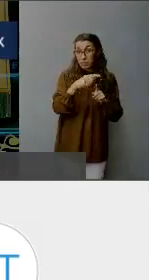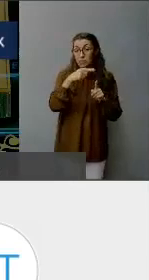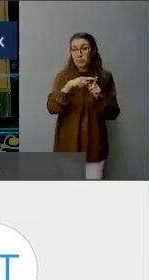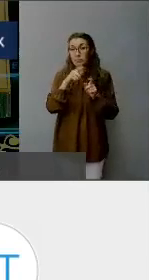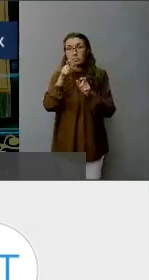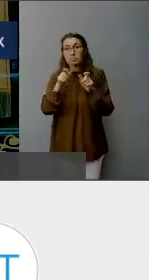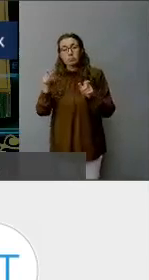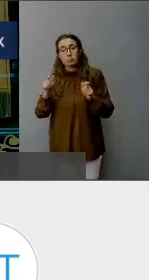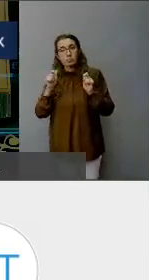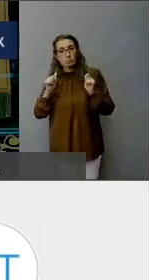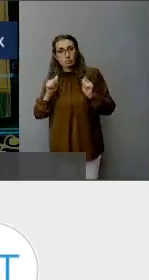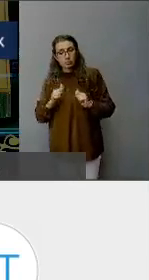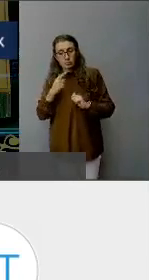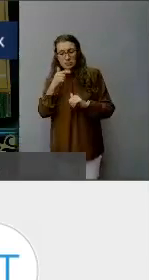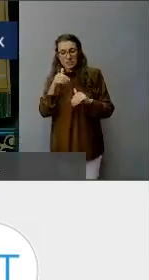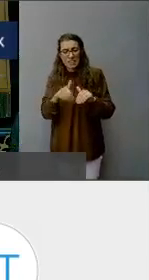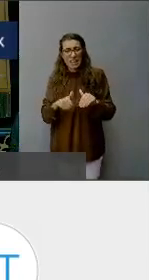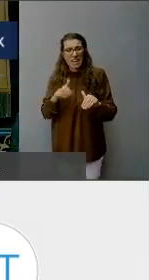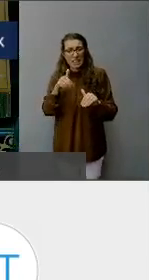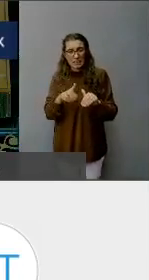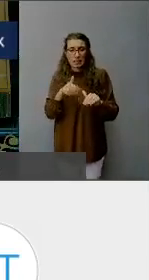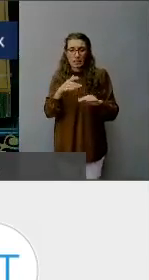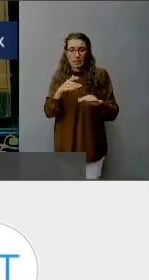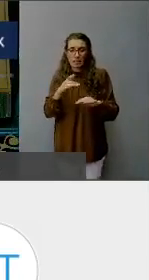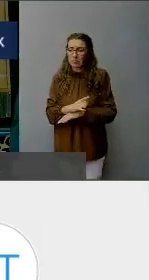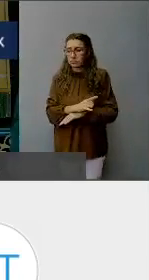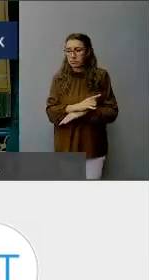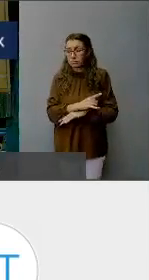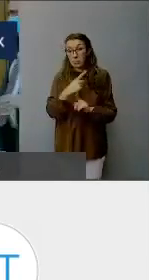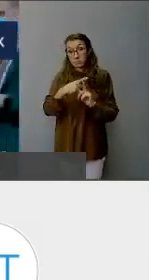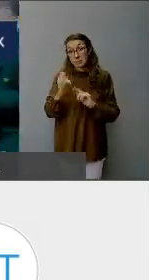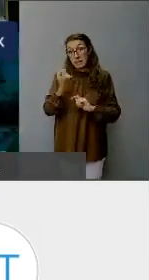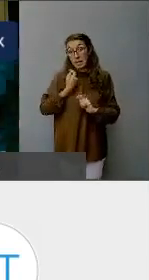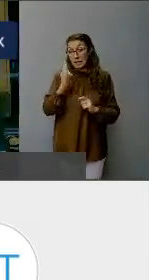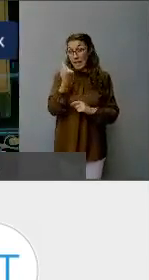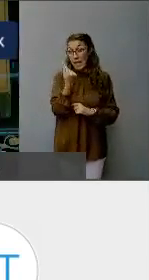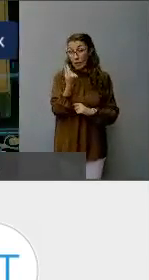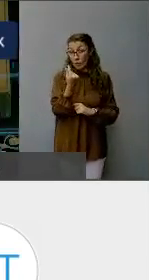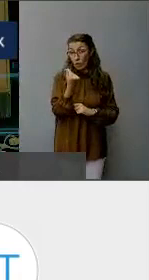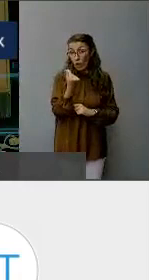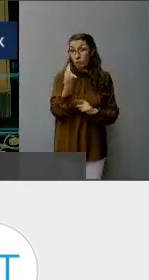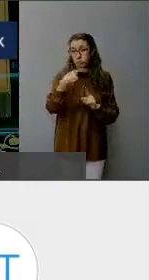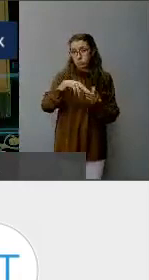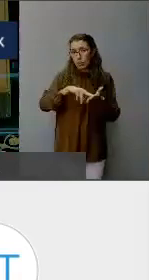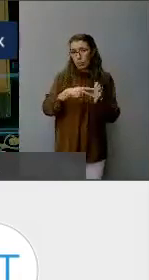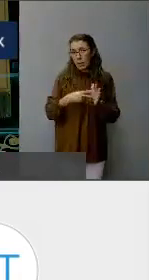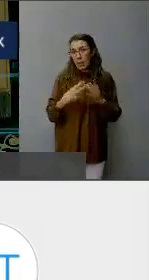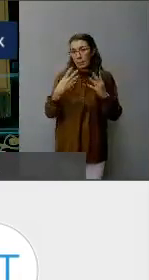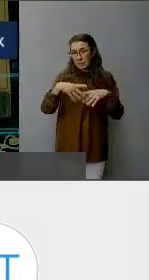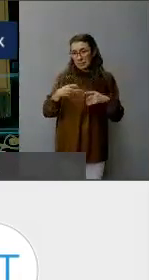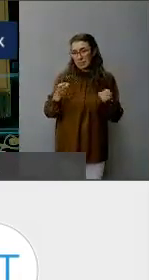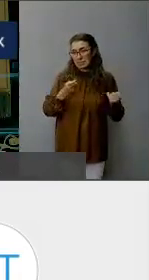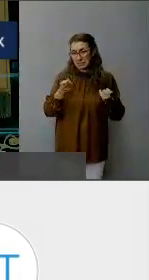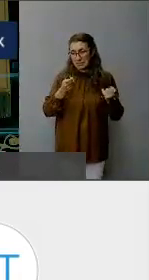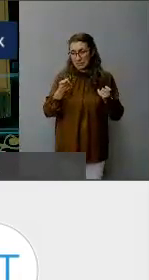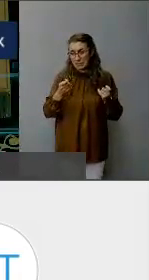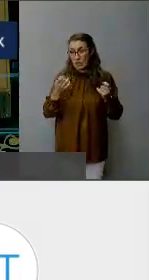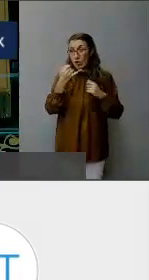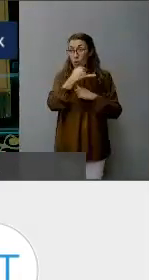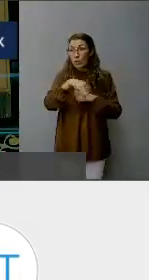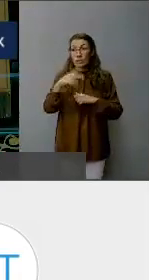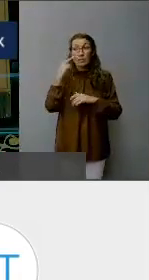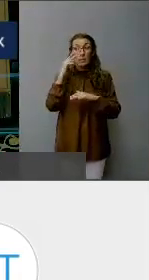chiedo scusa del cantiere con conseguenti danni economici e problematiche logistiche non ultima previsione della giunta comunale